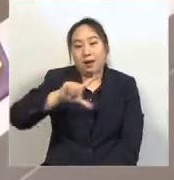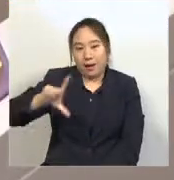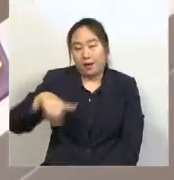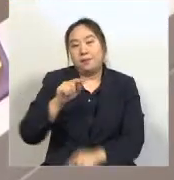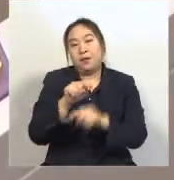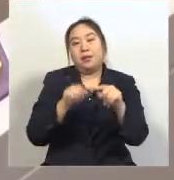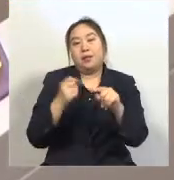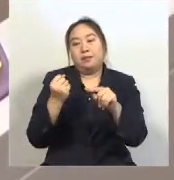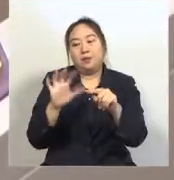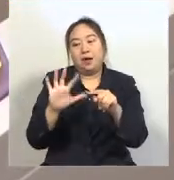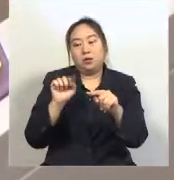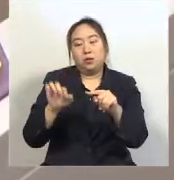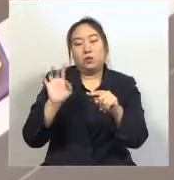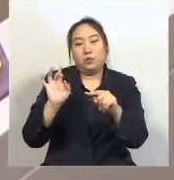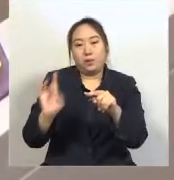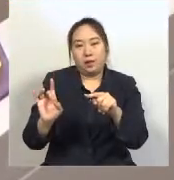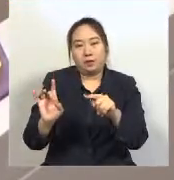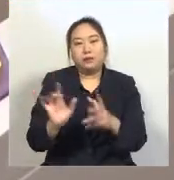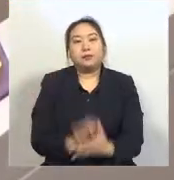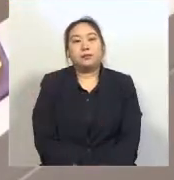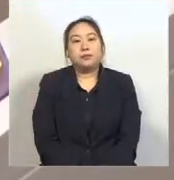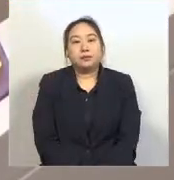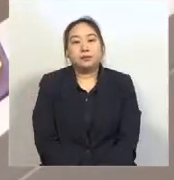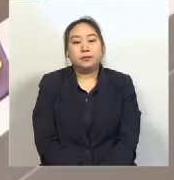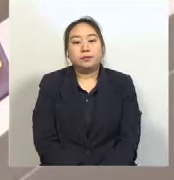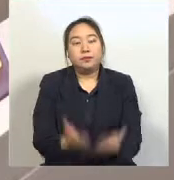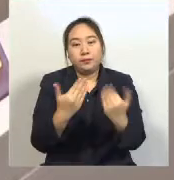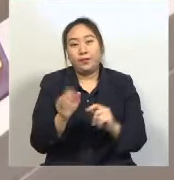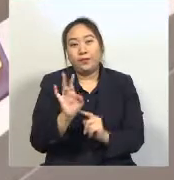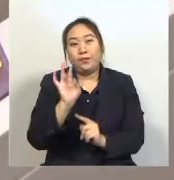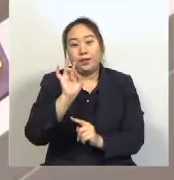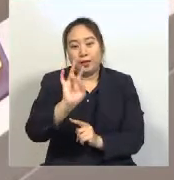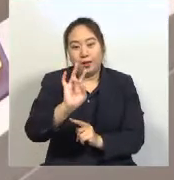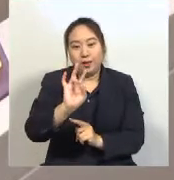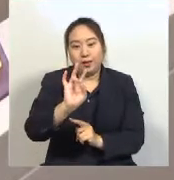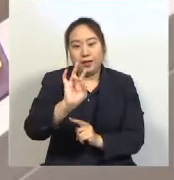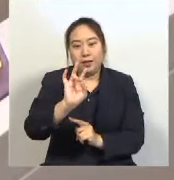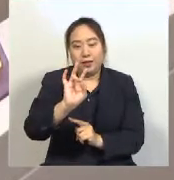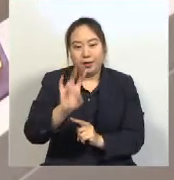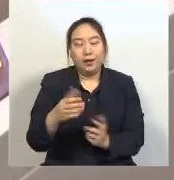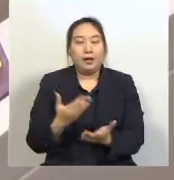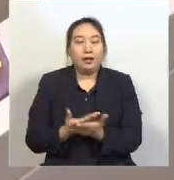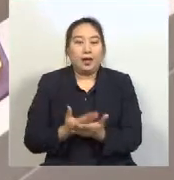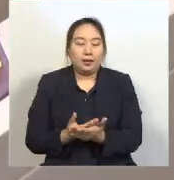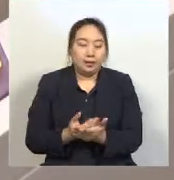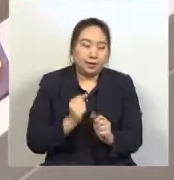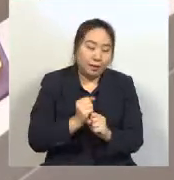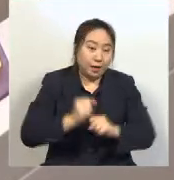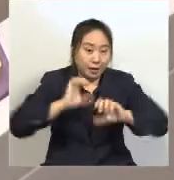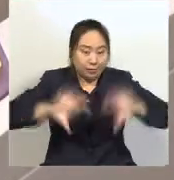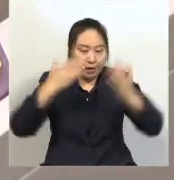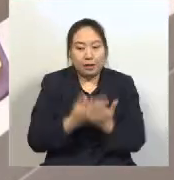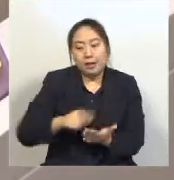เป็นร้อยละ 15.8 ของวงเงินงบประมาณและ7 รายการค่าดำเนินการภาครัฐ